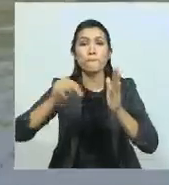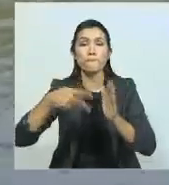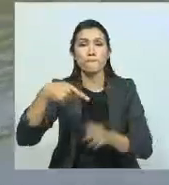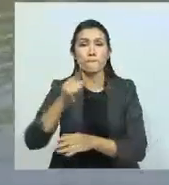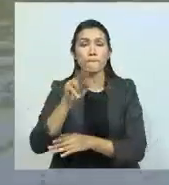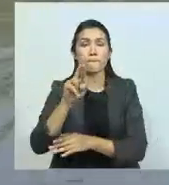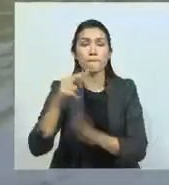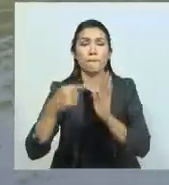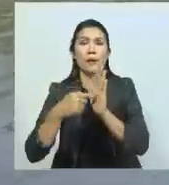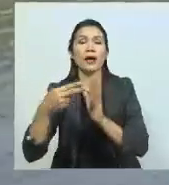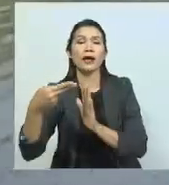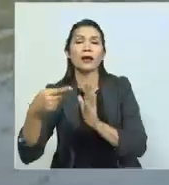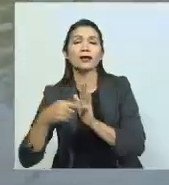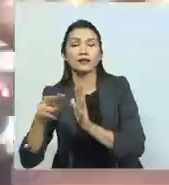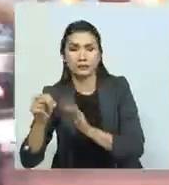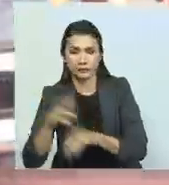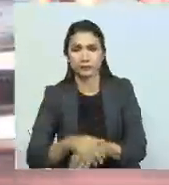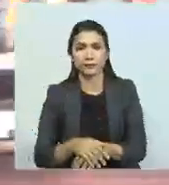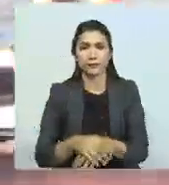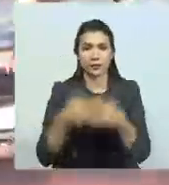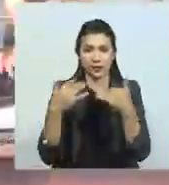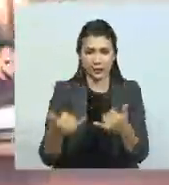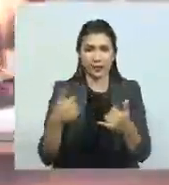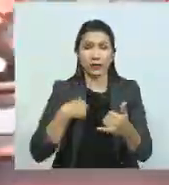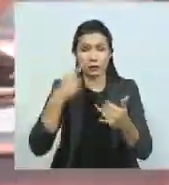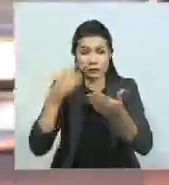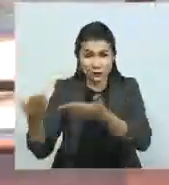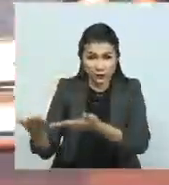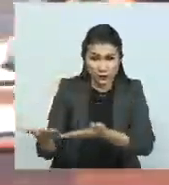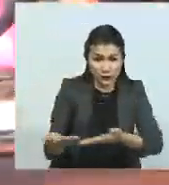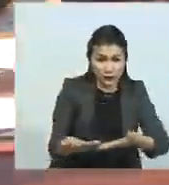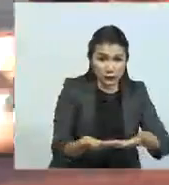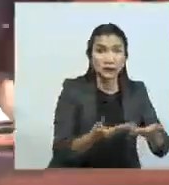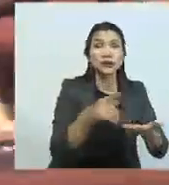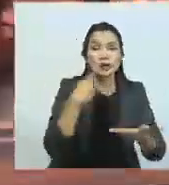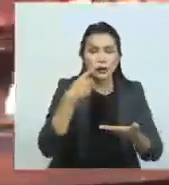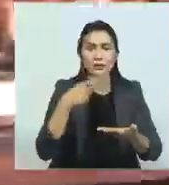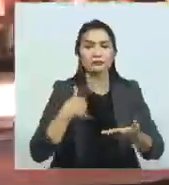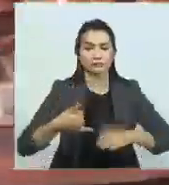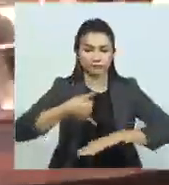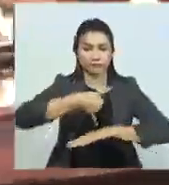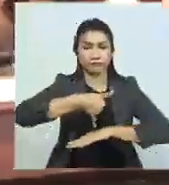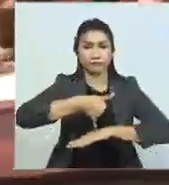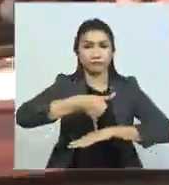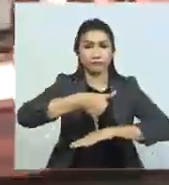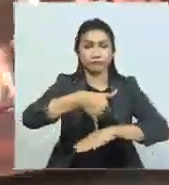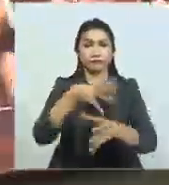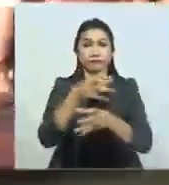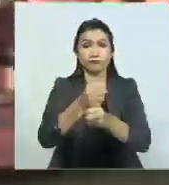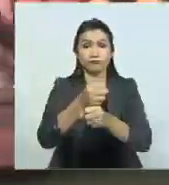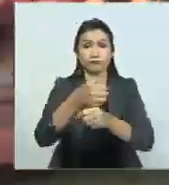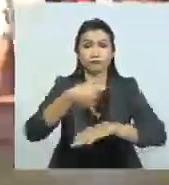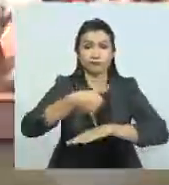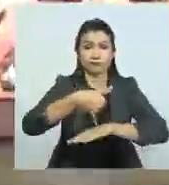วันนี้กองเกียรติยศจะเชิญอัญเชิญพระบรมรูปสมเด็จพระเจ้าตากสินมหาราชจากมณฑลพิ